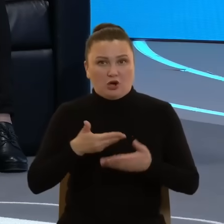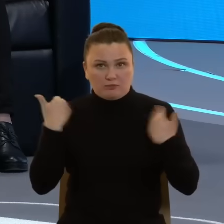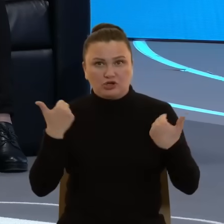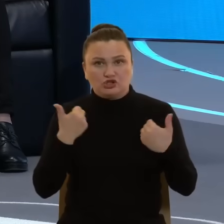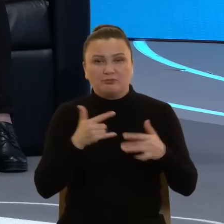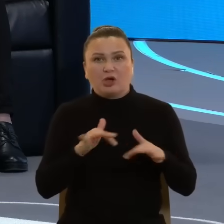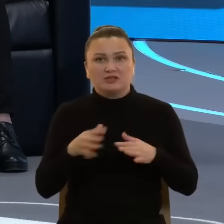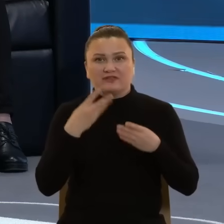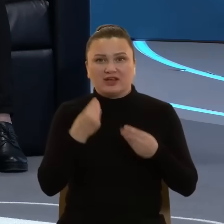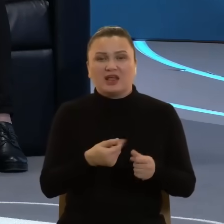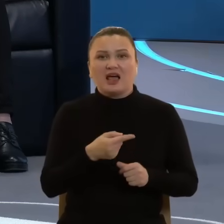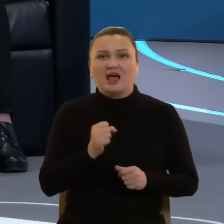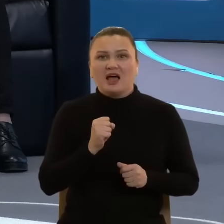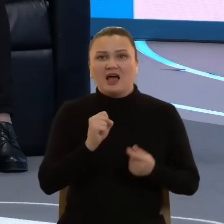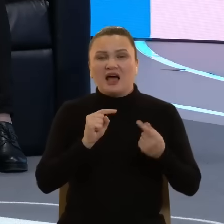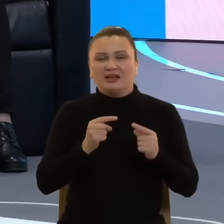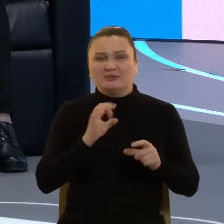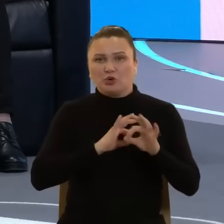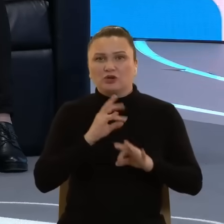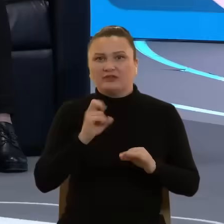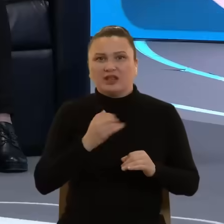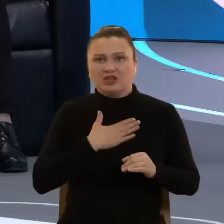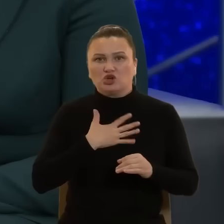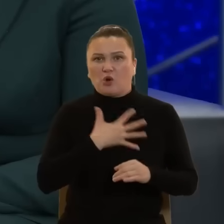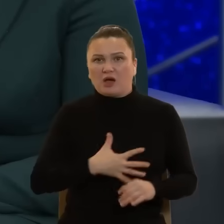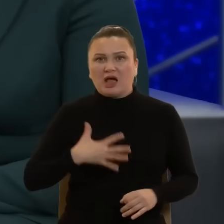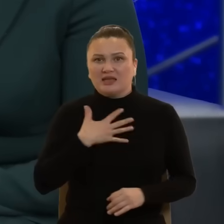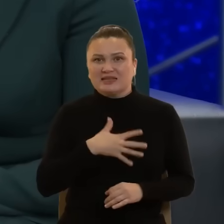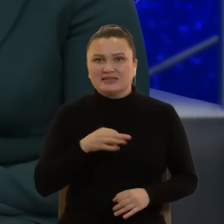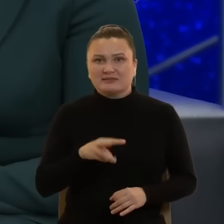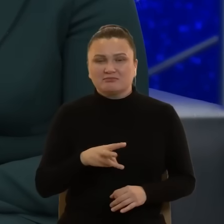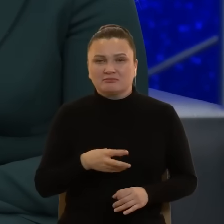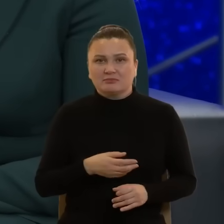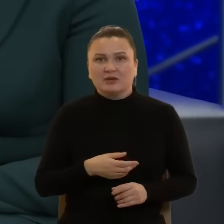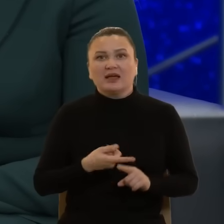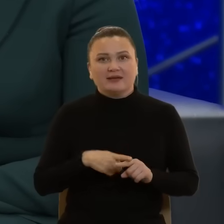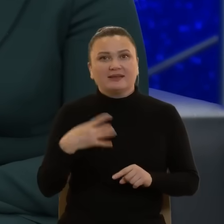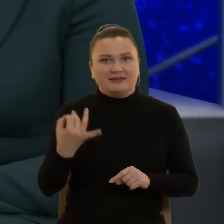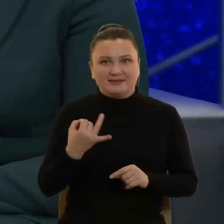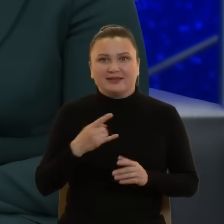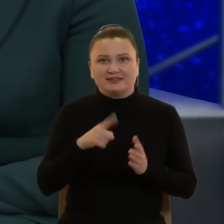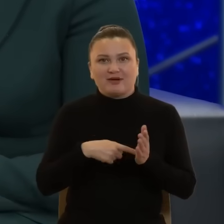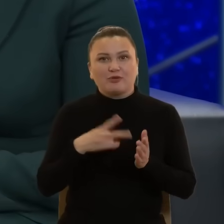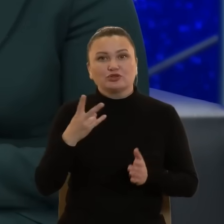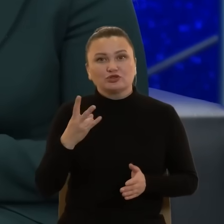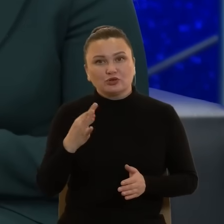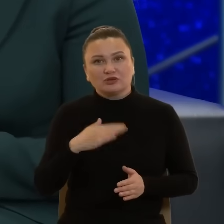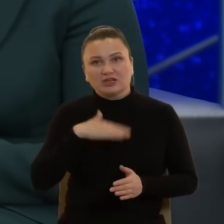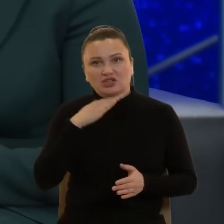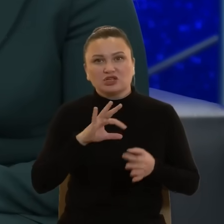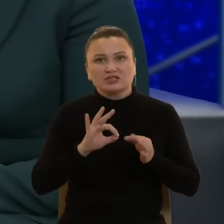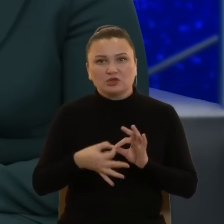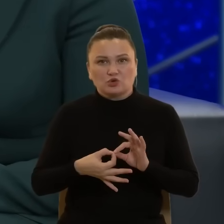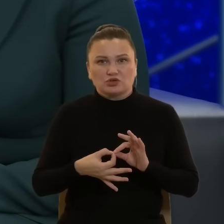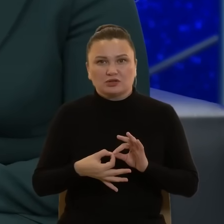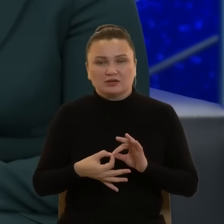процессы влияния антибиотиков на наш организм? Ну, это очень, с одной стороны, интересный вопрос, но достаточно